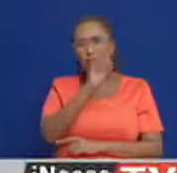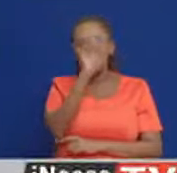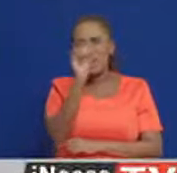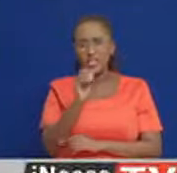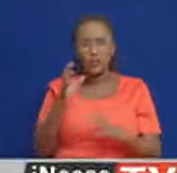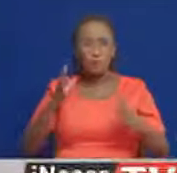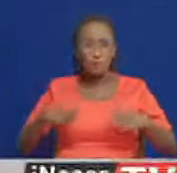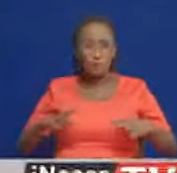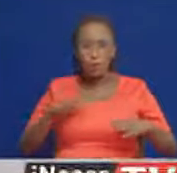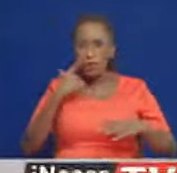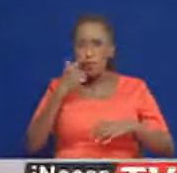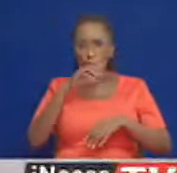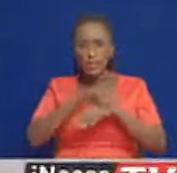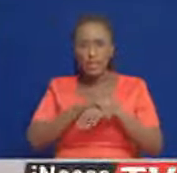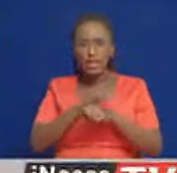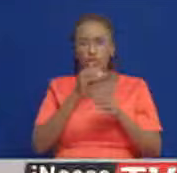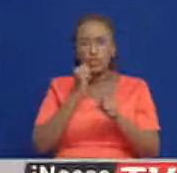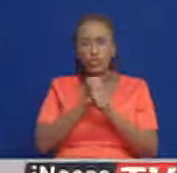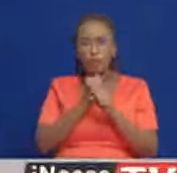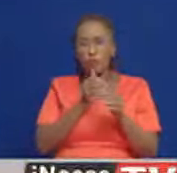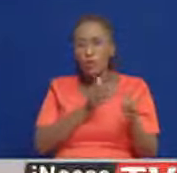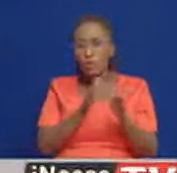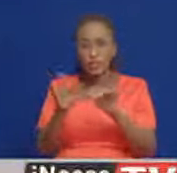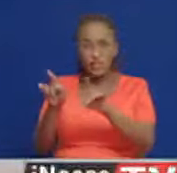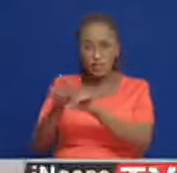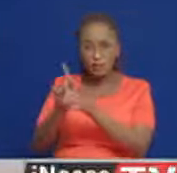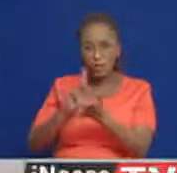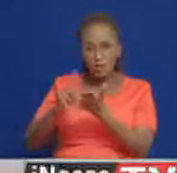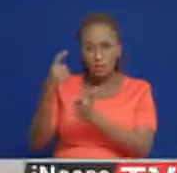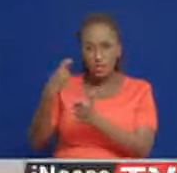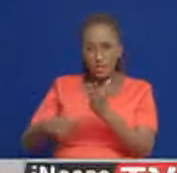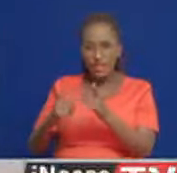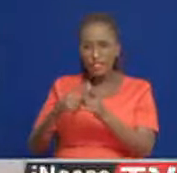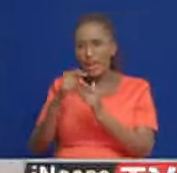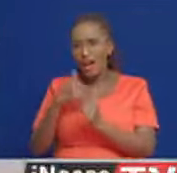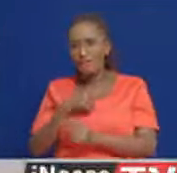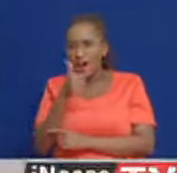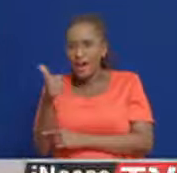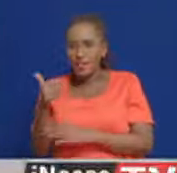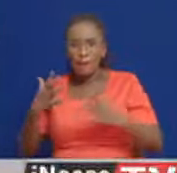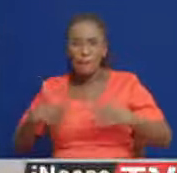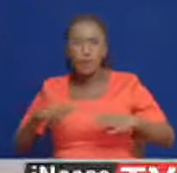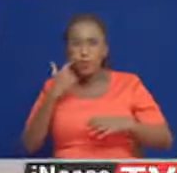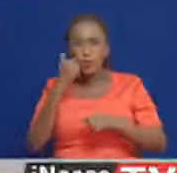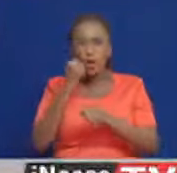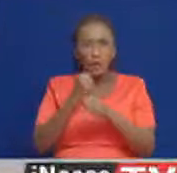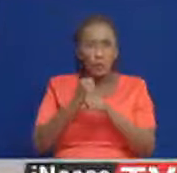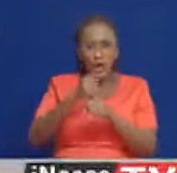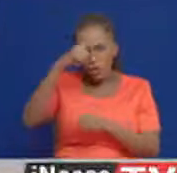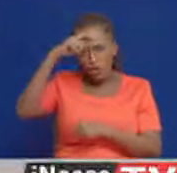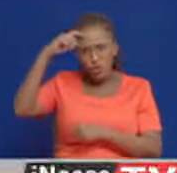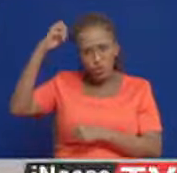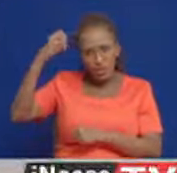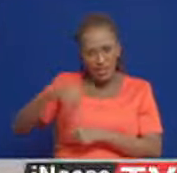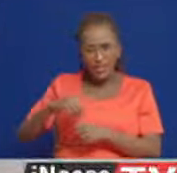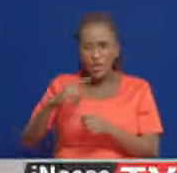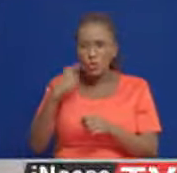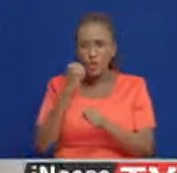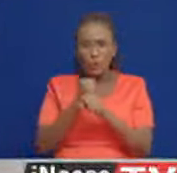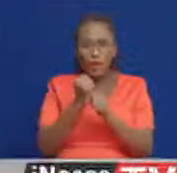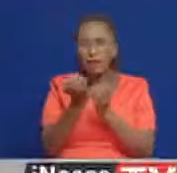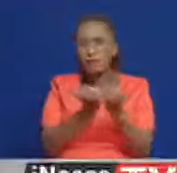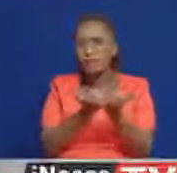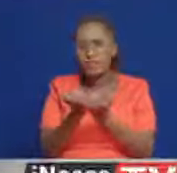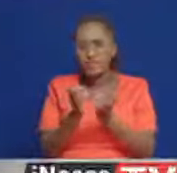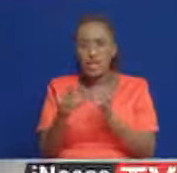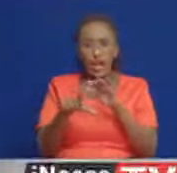wako na nafasi za kazi kama hiyo. Asilimia 80 ni wale ambao tunasema wako katika ile sekta ya jua kali ama informal sector. Ingawa hiyo